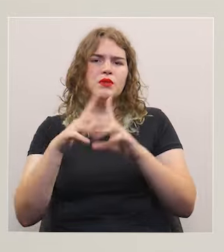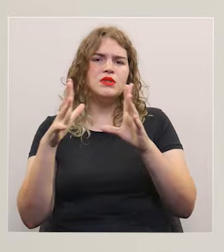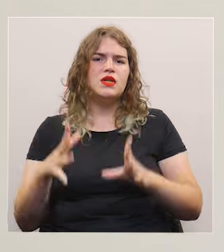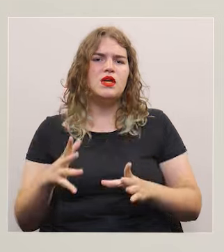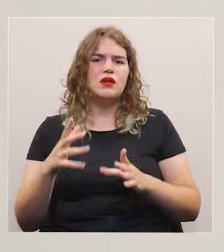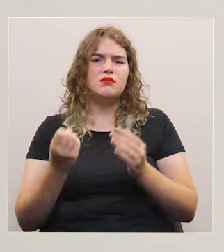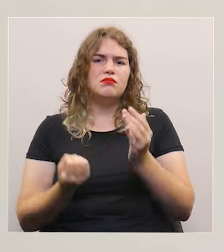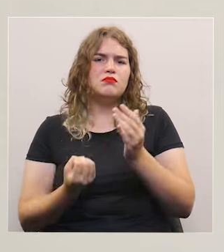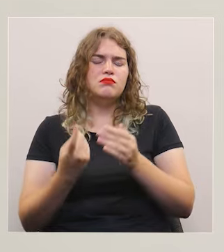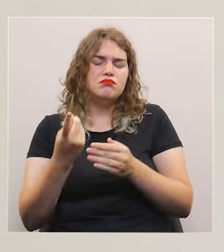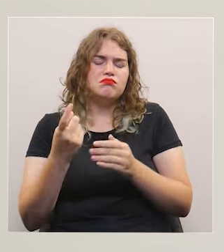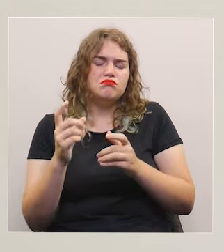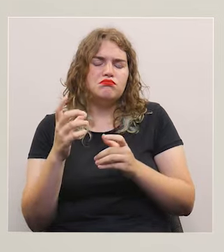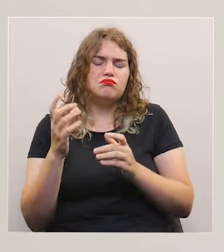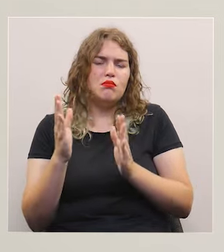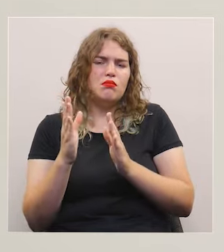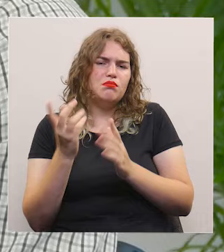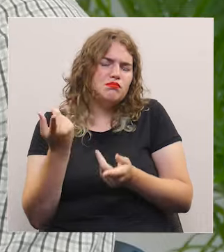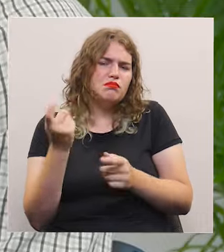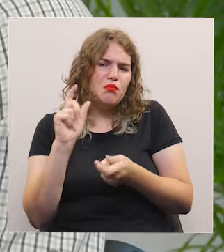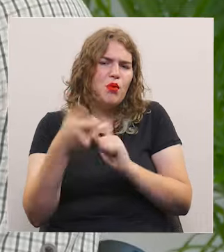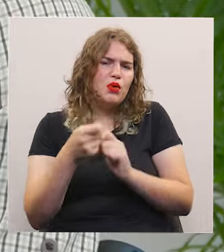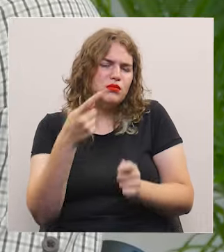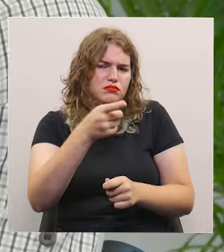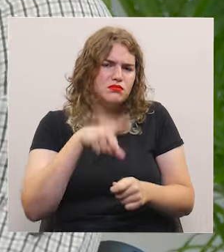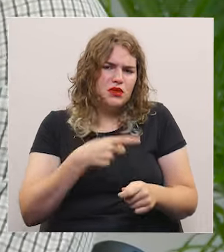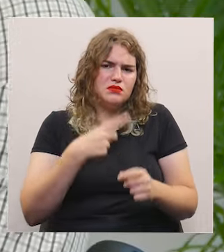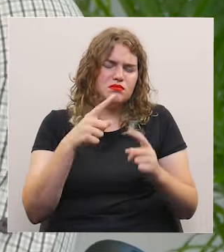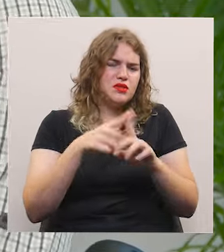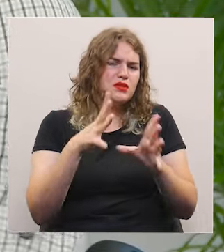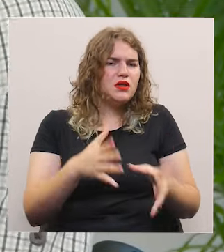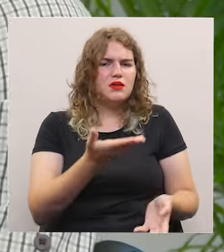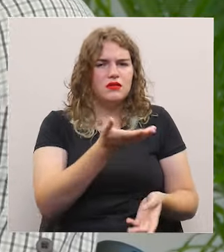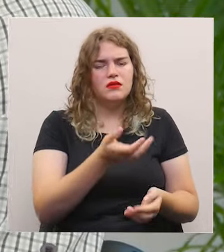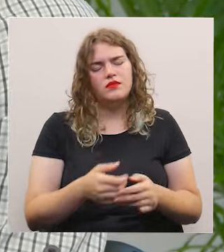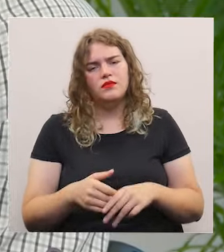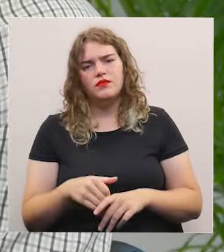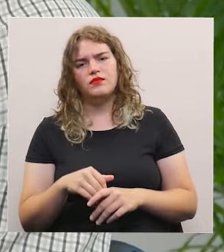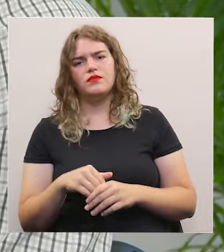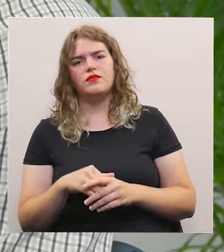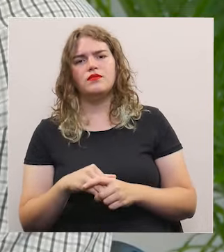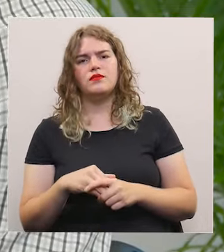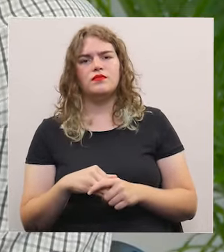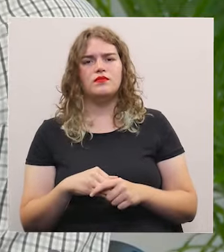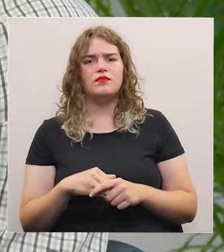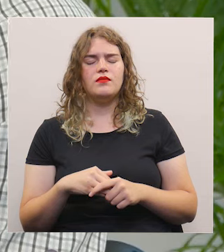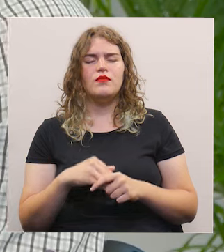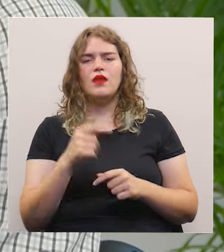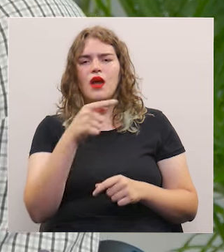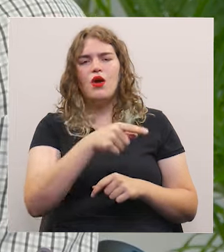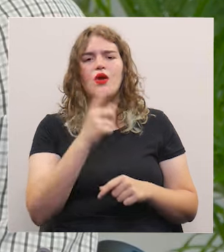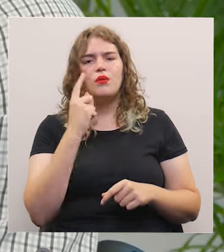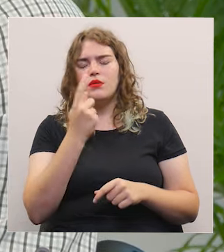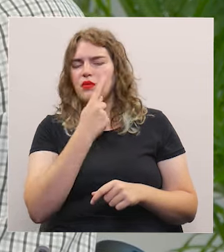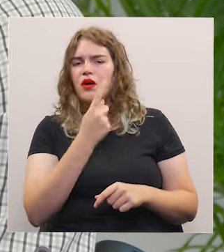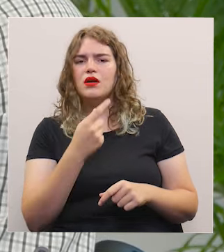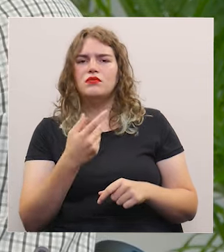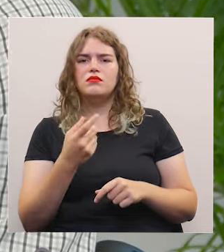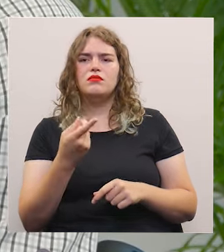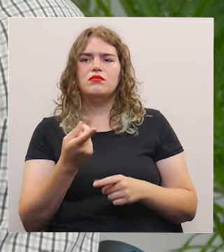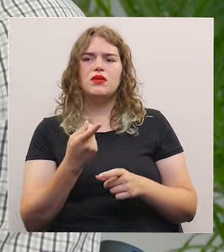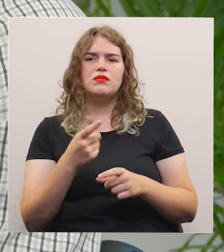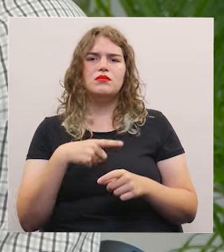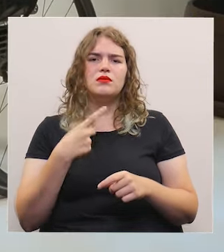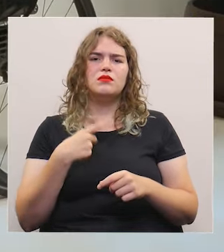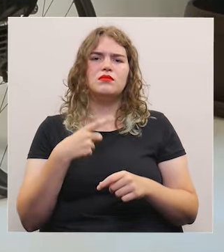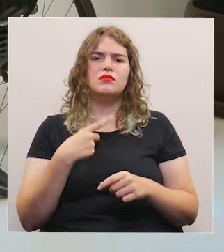biserică neoprotestantă de pocăiți. Da, exact. Da. Acolo, pentru prima dată fiind și un vas